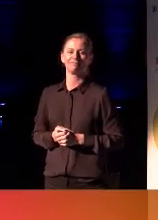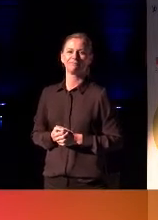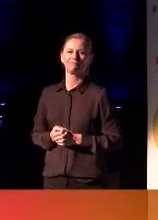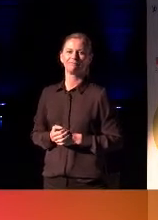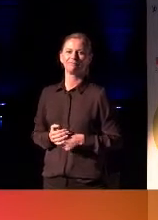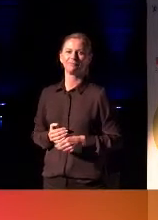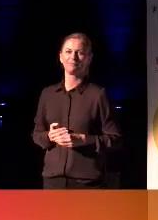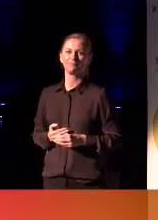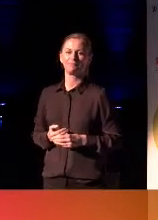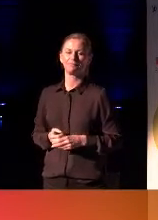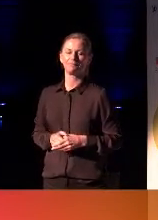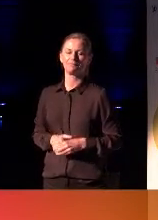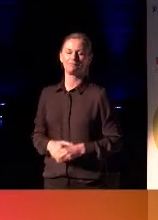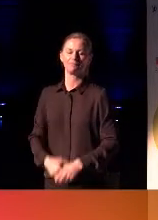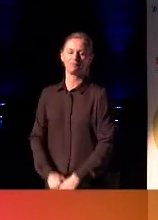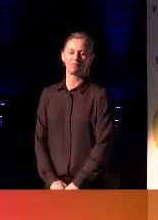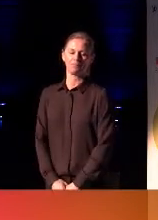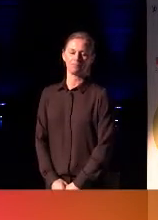Skal vi se.